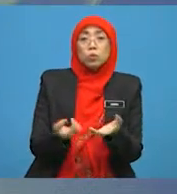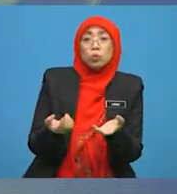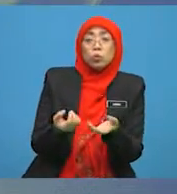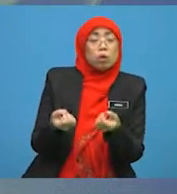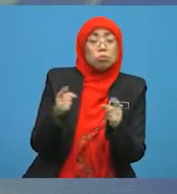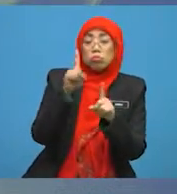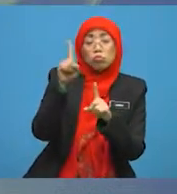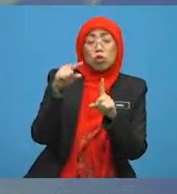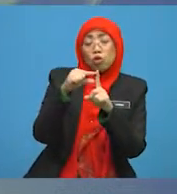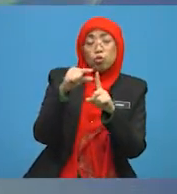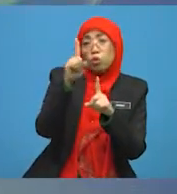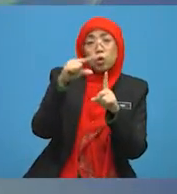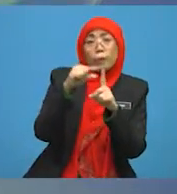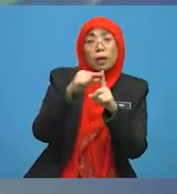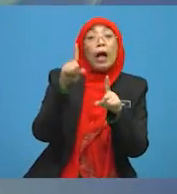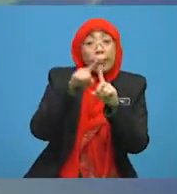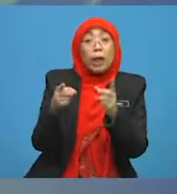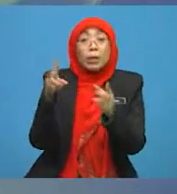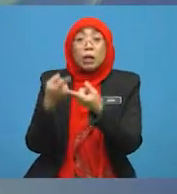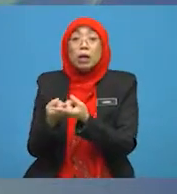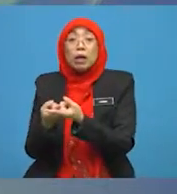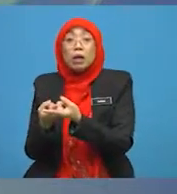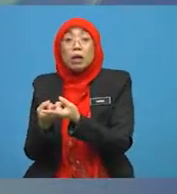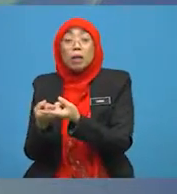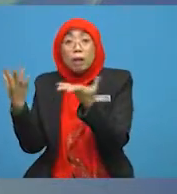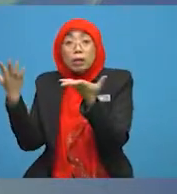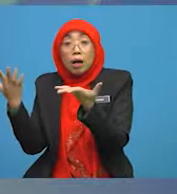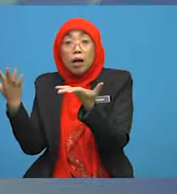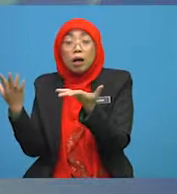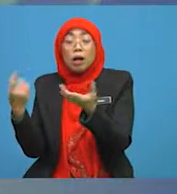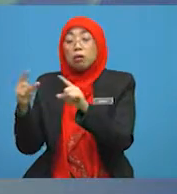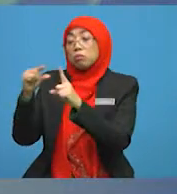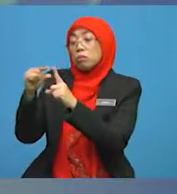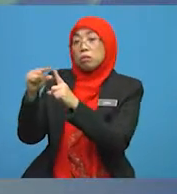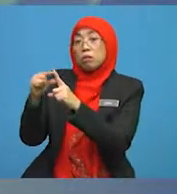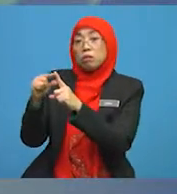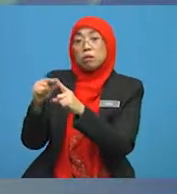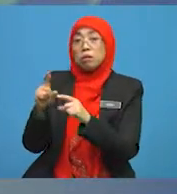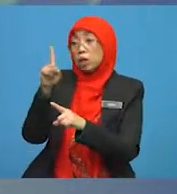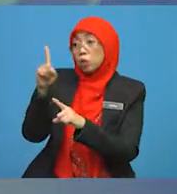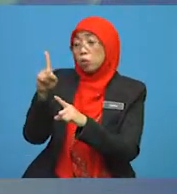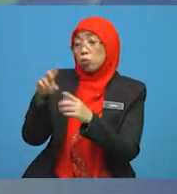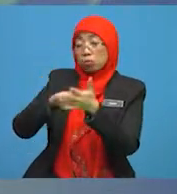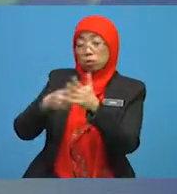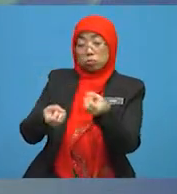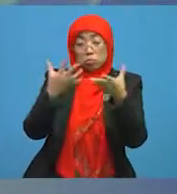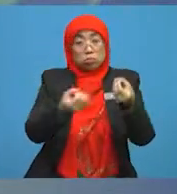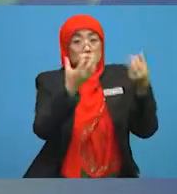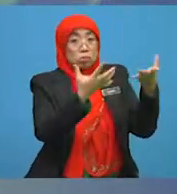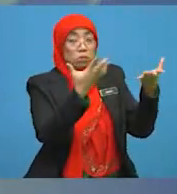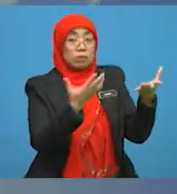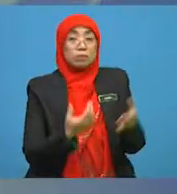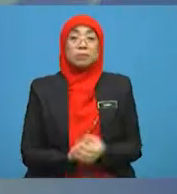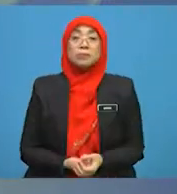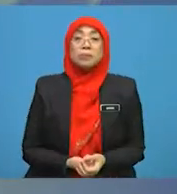ini berbeza apabila digunakan dalam konteks ayat yang berlainan. Mengikut